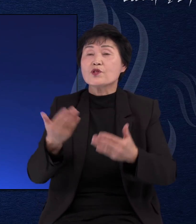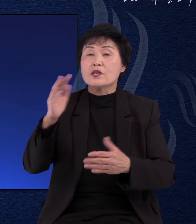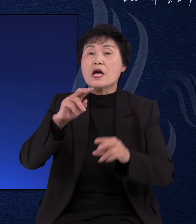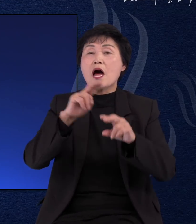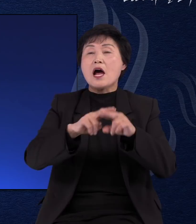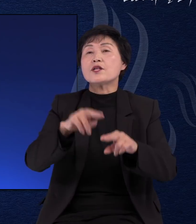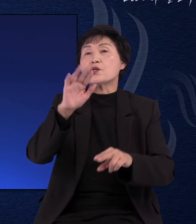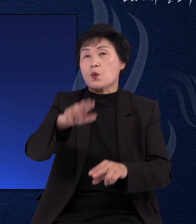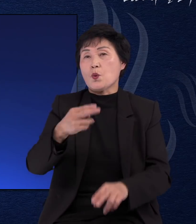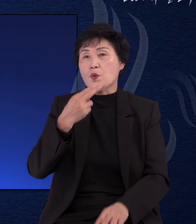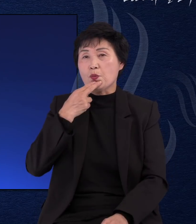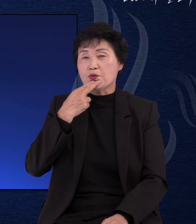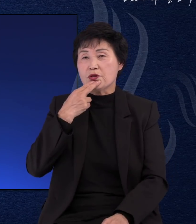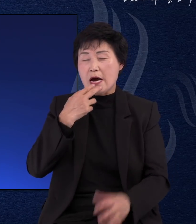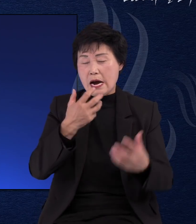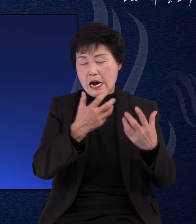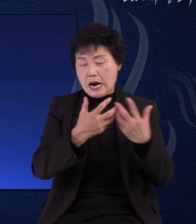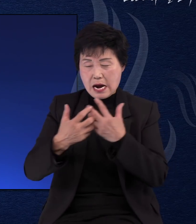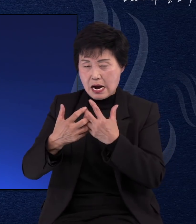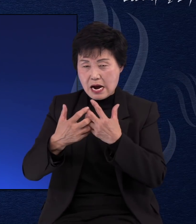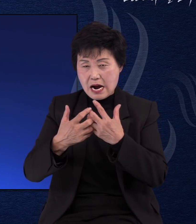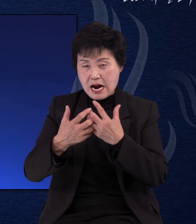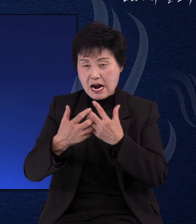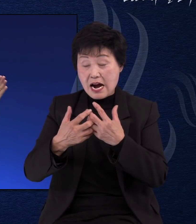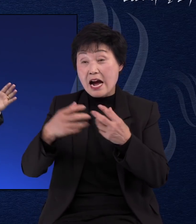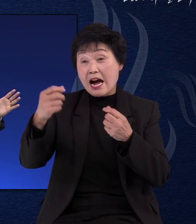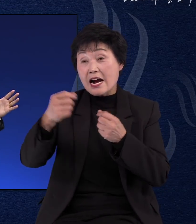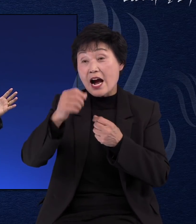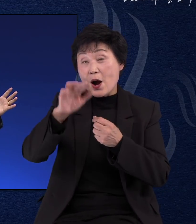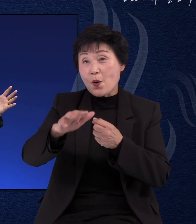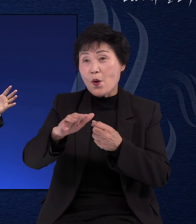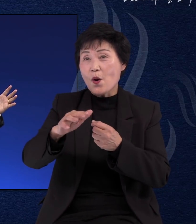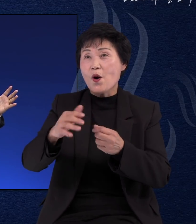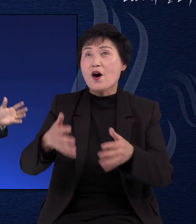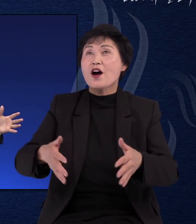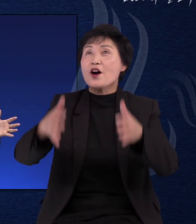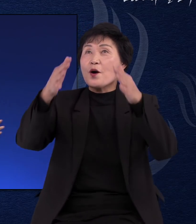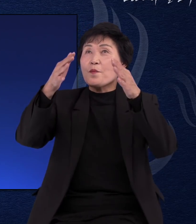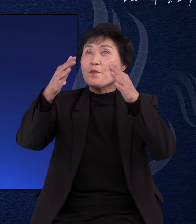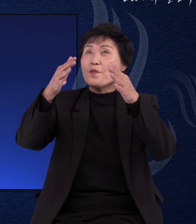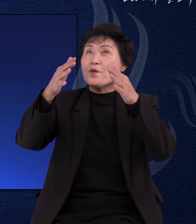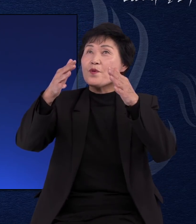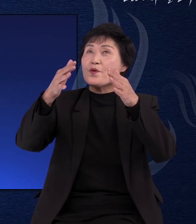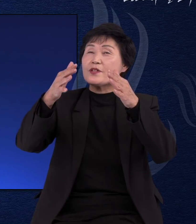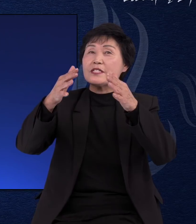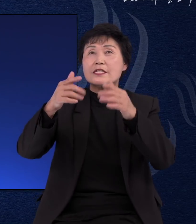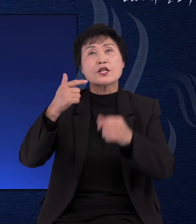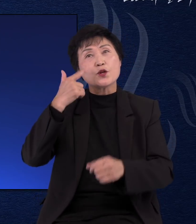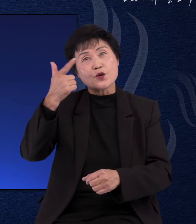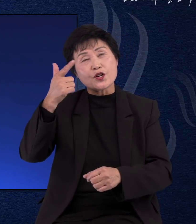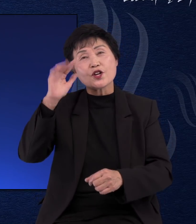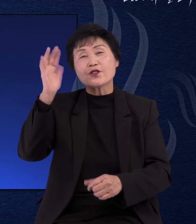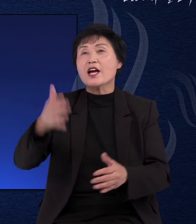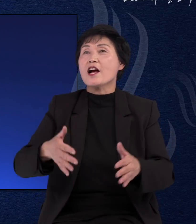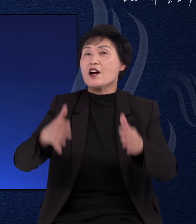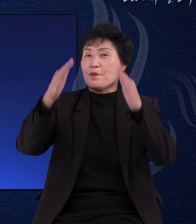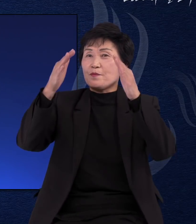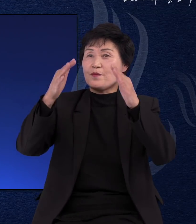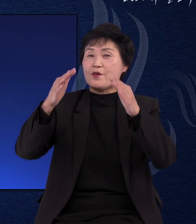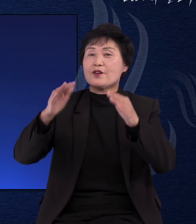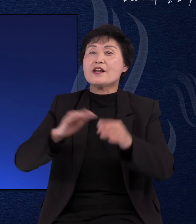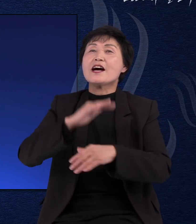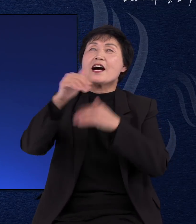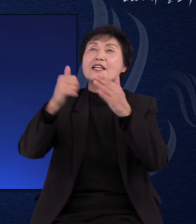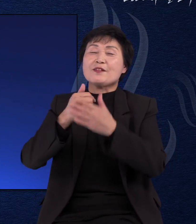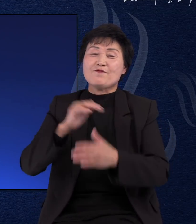하나님이 바로 한 5분 거리에 지어놓은 지 6개월밖에 되지 않은 새 건물을 하나님께서 저희에게 또